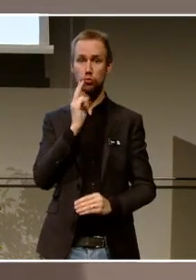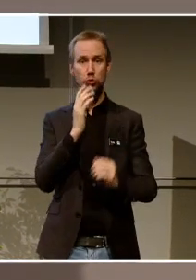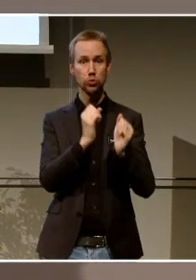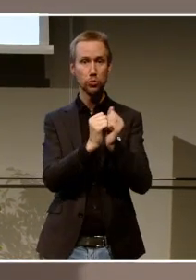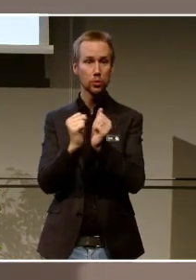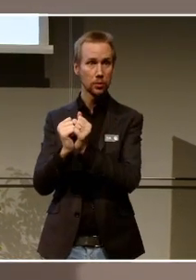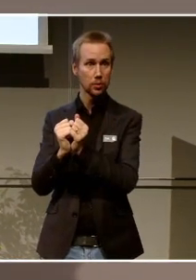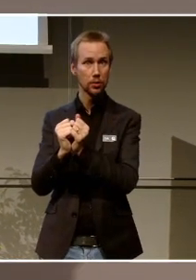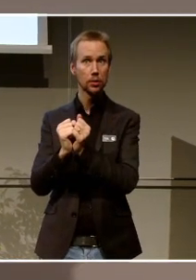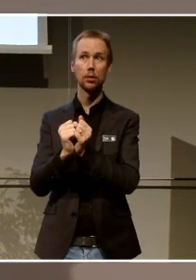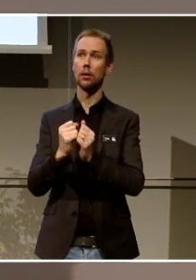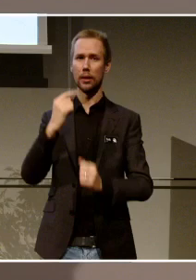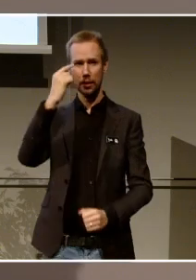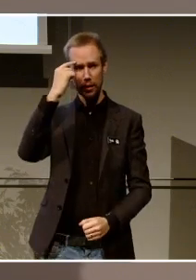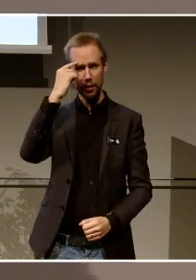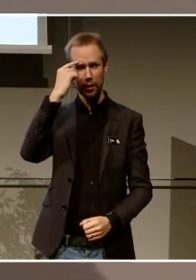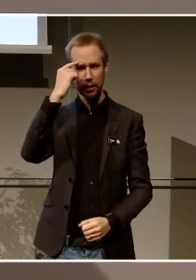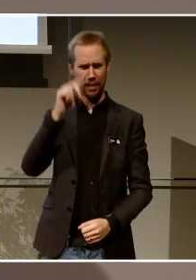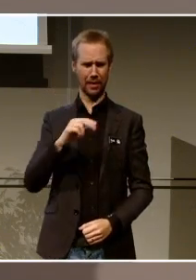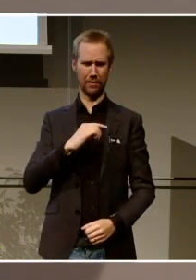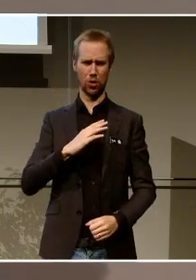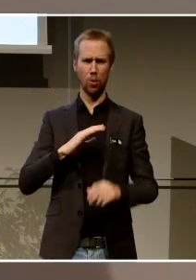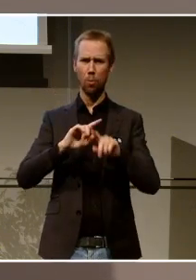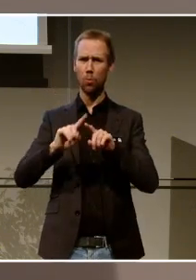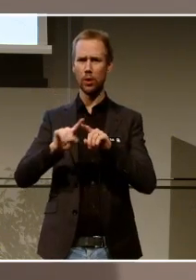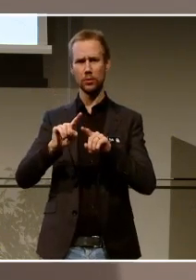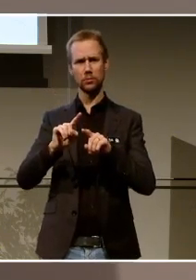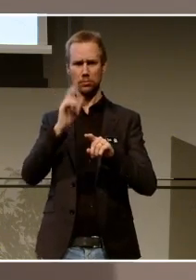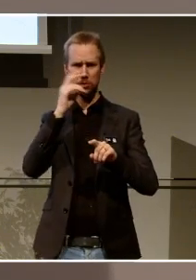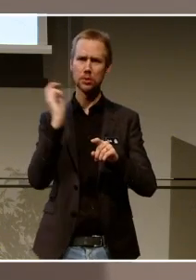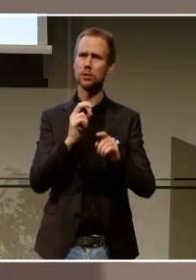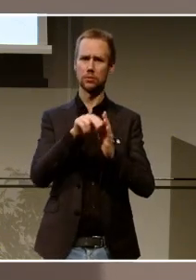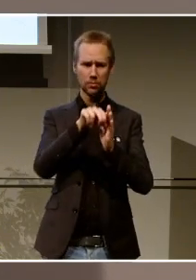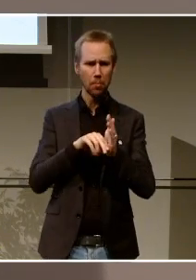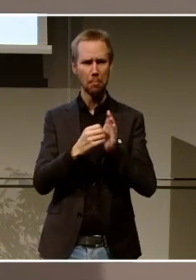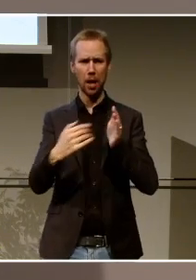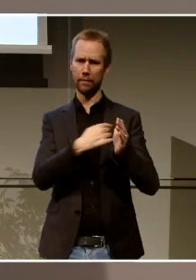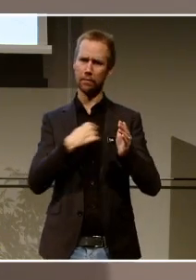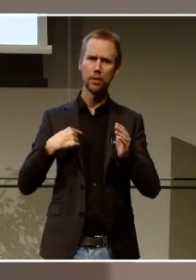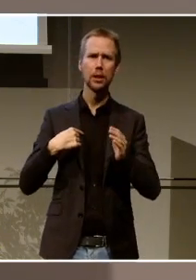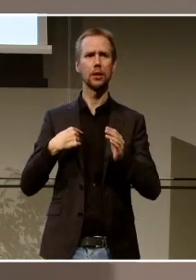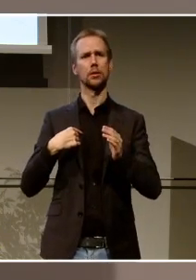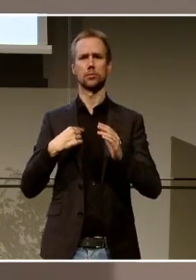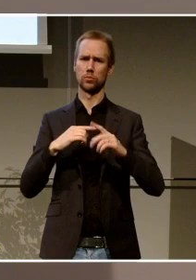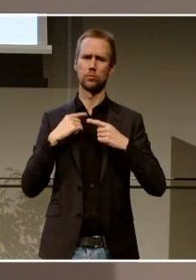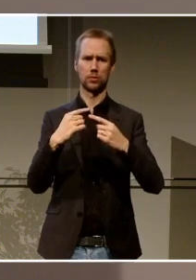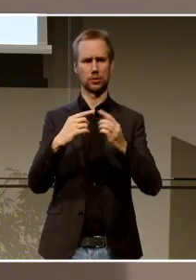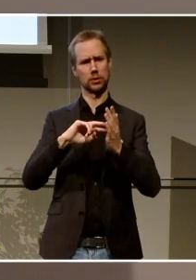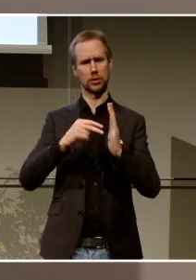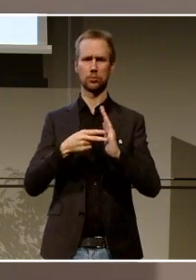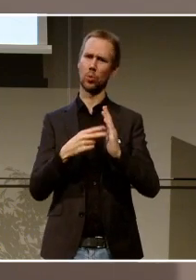vi olika föreställningar och normer som gör att vi utvecklar och designar teknik på vissa sätt? Eller kan vi göra det på andra